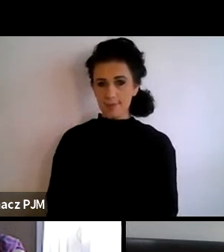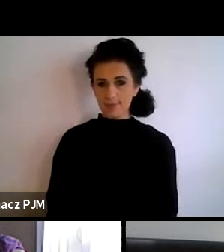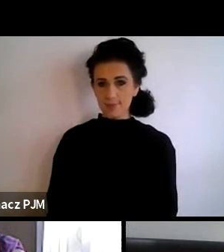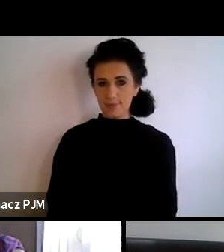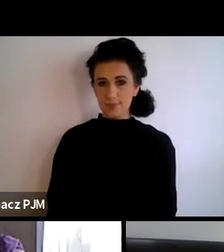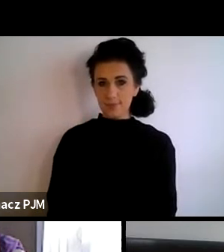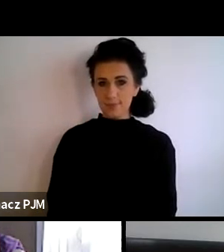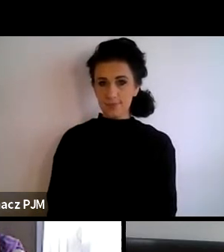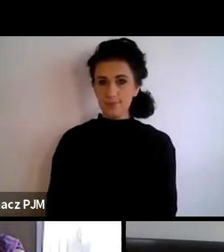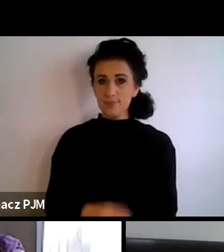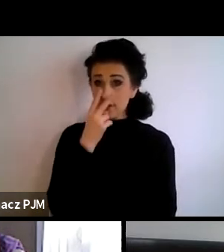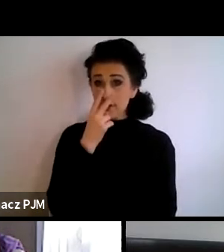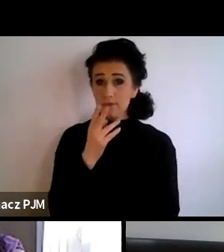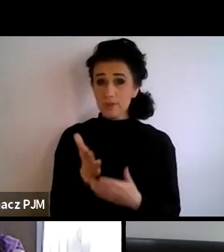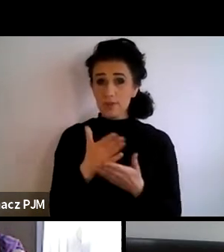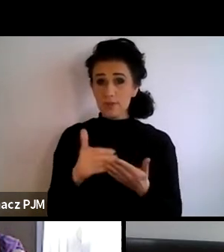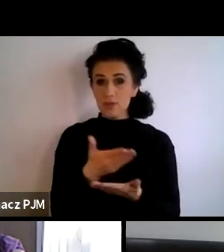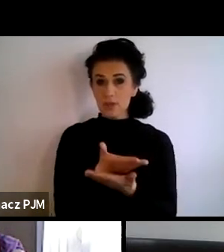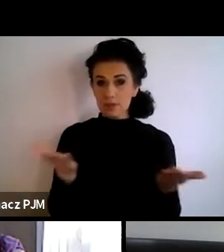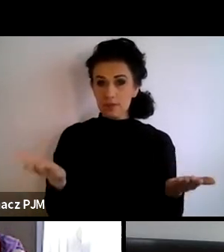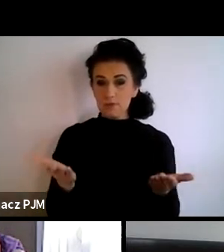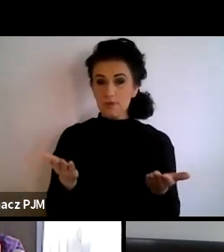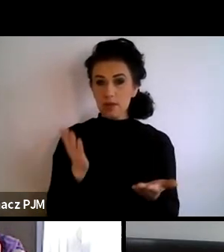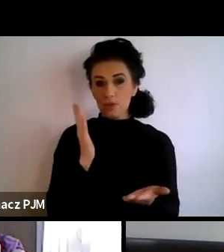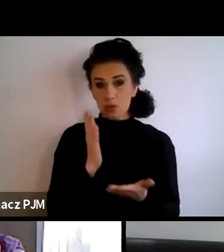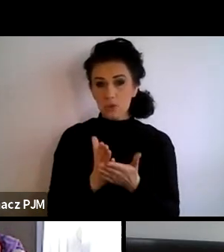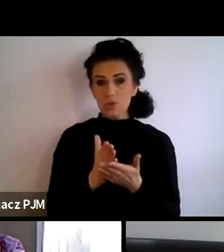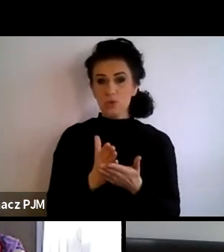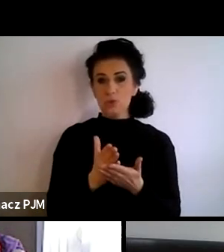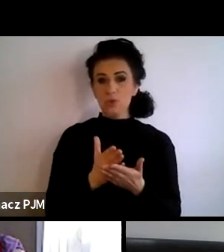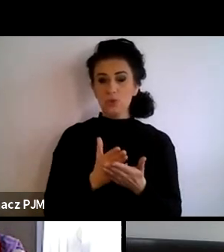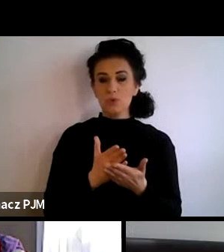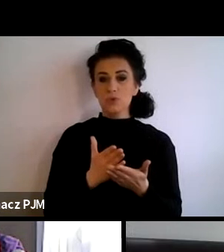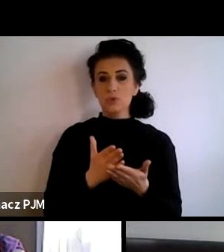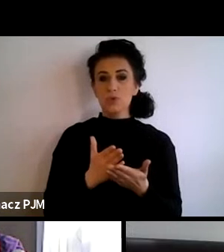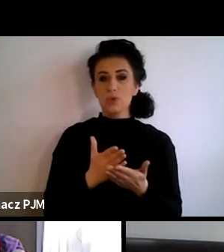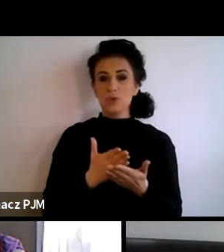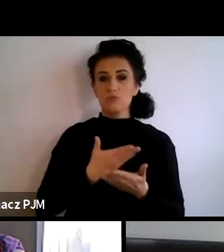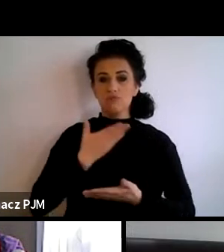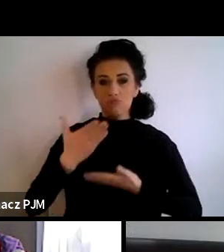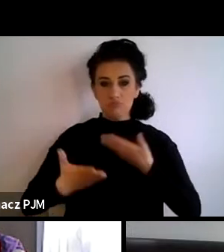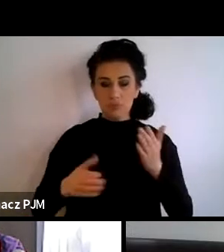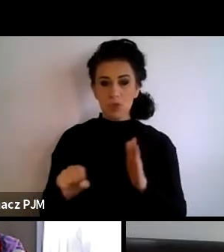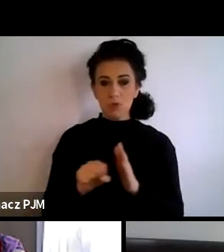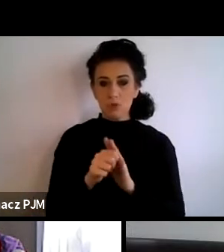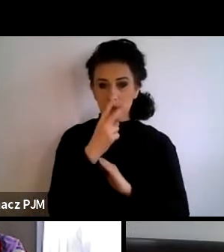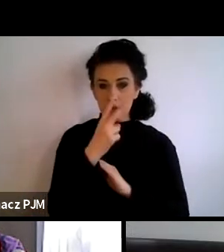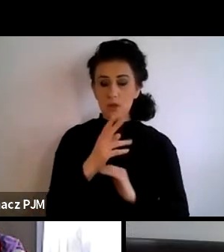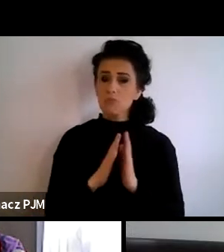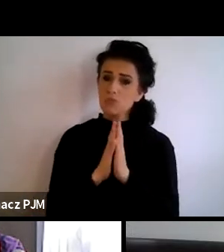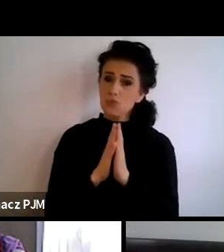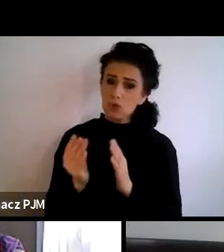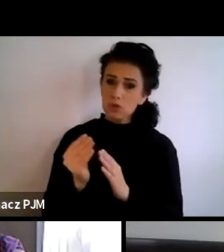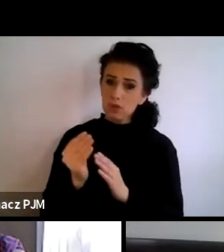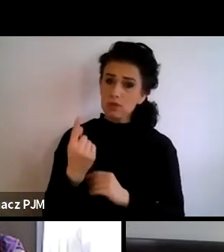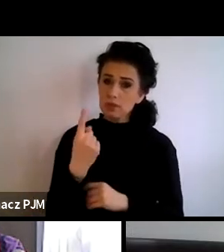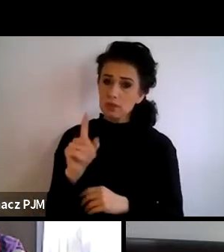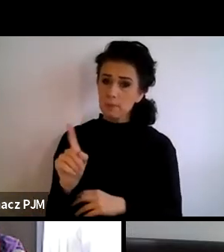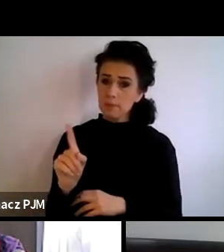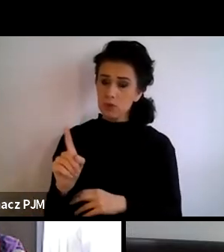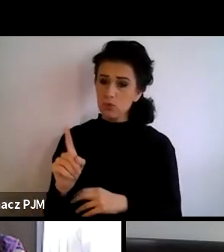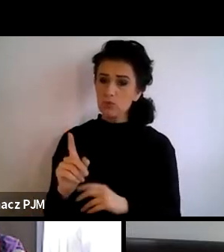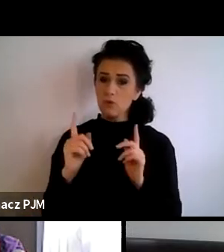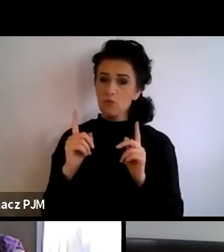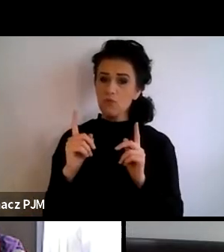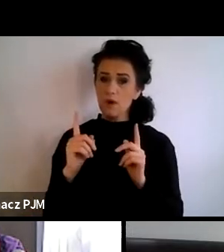część z Państwa się żegna, więc zanim Państwo nas opuszczą, prosiłabym o minutkę jeszcze uwagi i wypełnienie